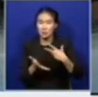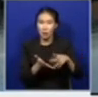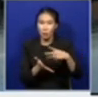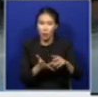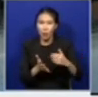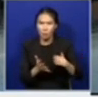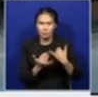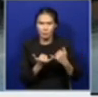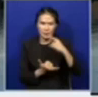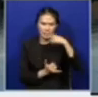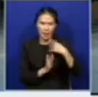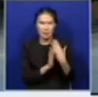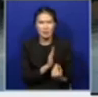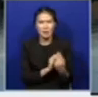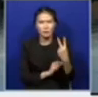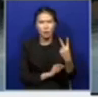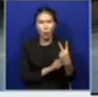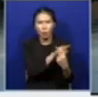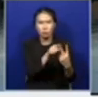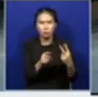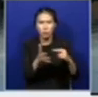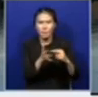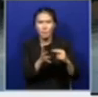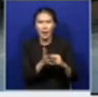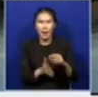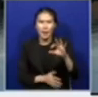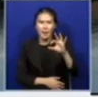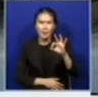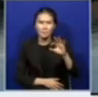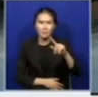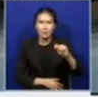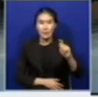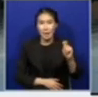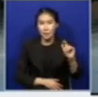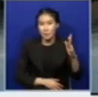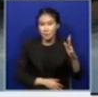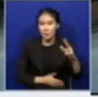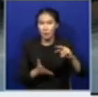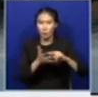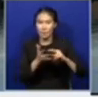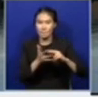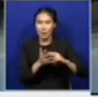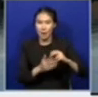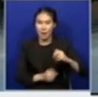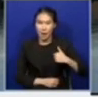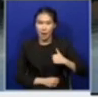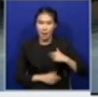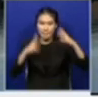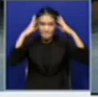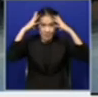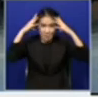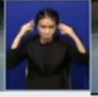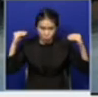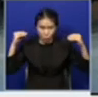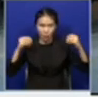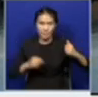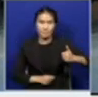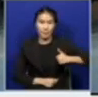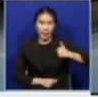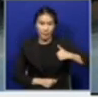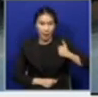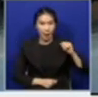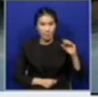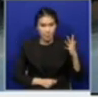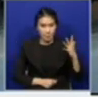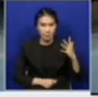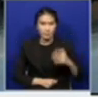Harvest ซึ่งปัจจุบันประเทศไทยเป็นฝ่ายที่ได้ดุลการค้าค่ะดังนั้นก็จะข้อมูลเหมือนกับท่านสมาชิกที่ได้ลุกขึ้น